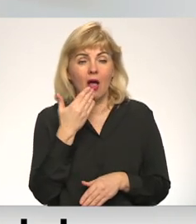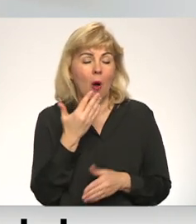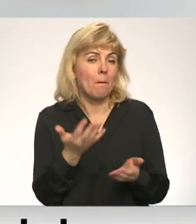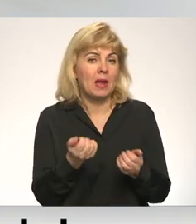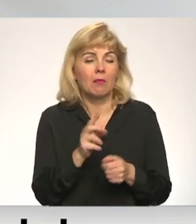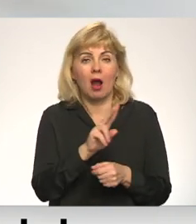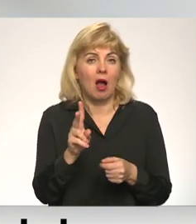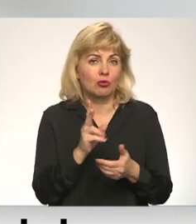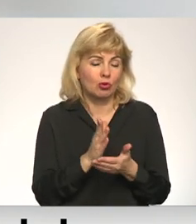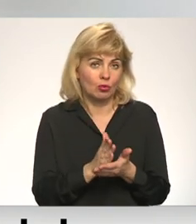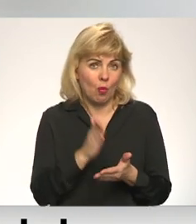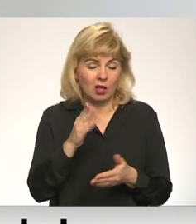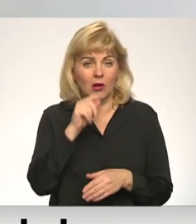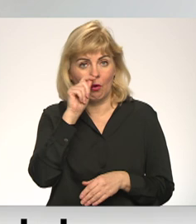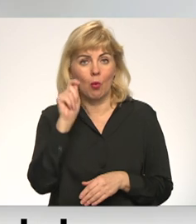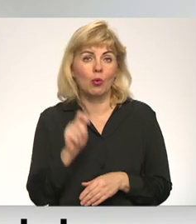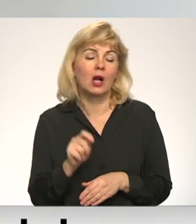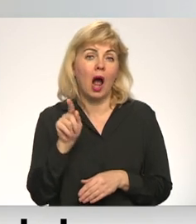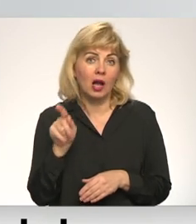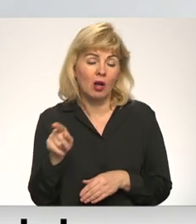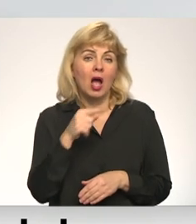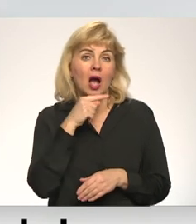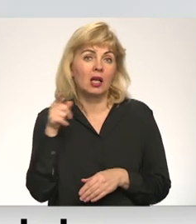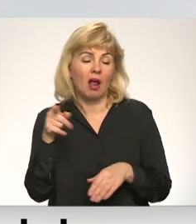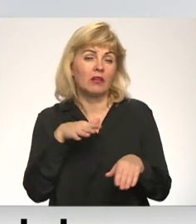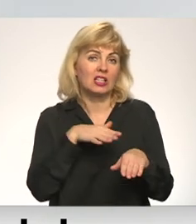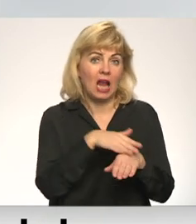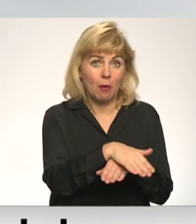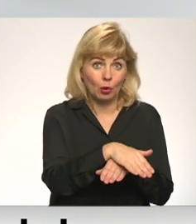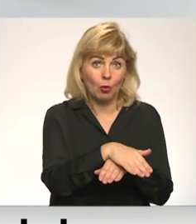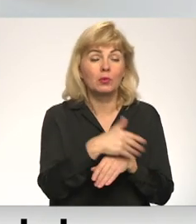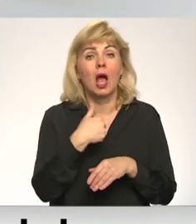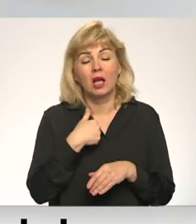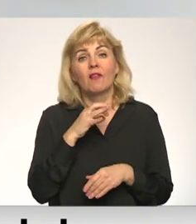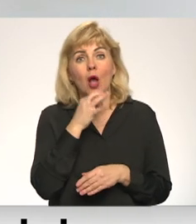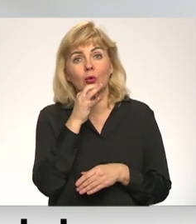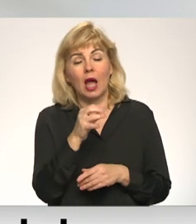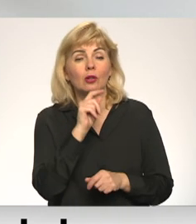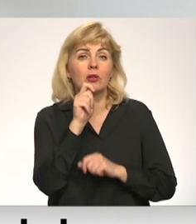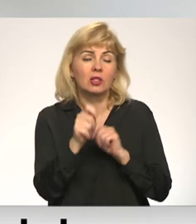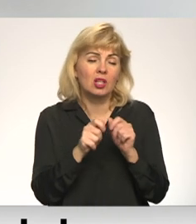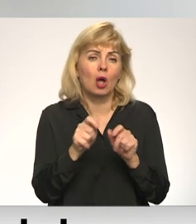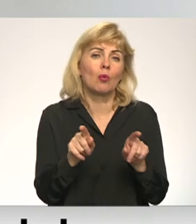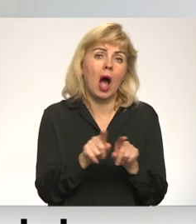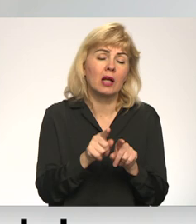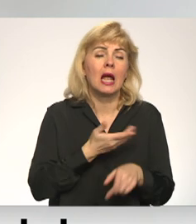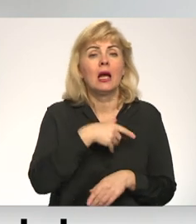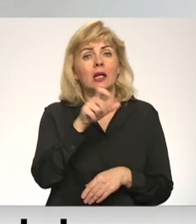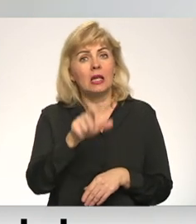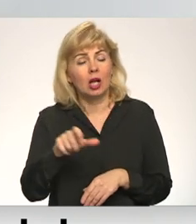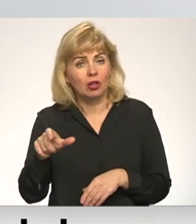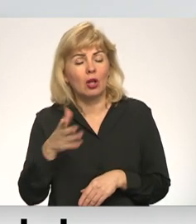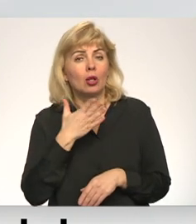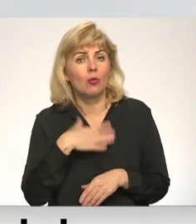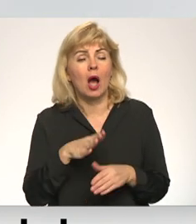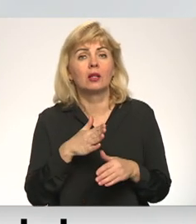kas notiek Ukrainā un Krievijas iebrukums. Es varu teikt, ka ziedo gan iedzīvotāji, gan